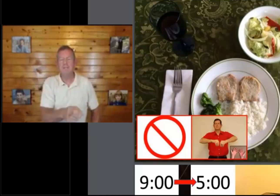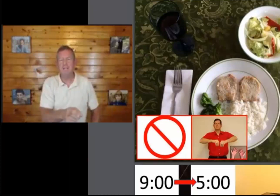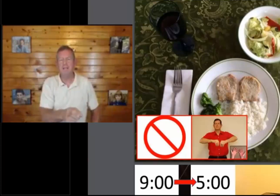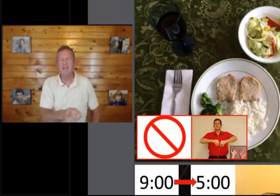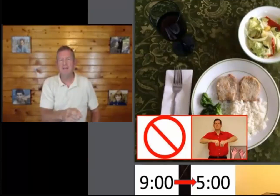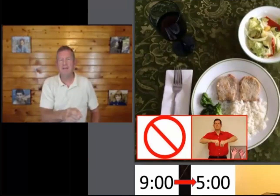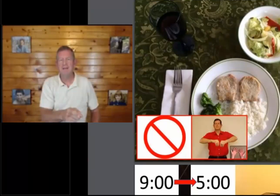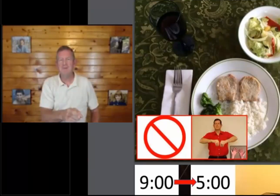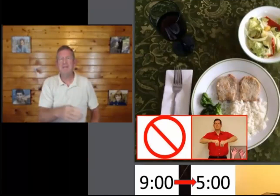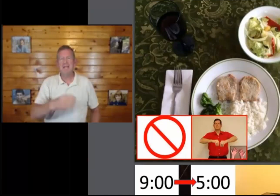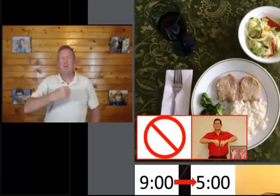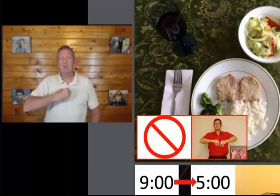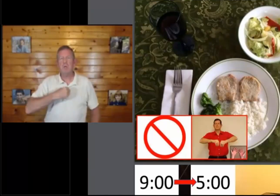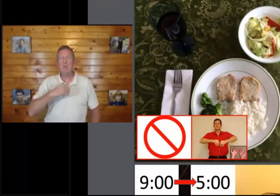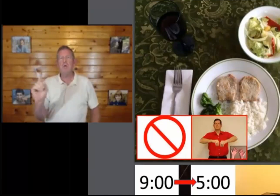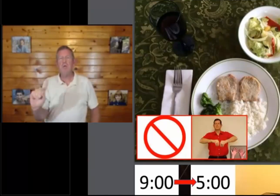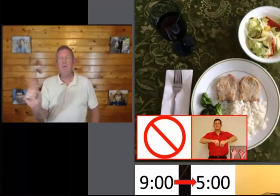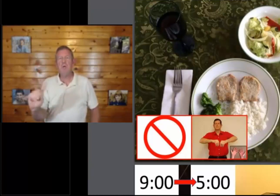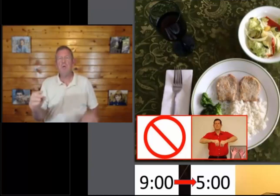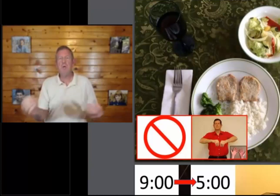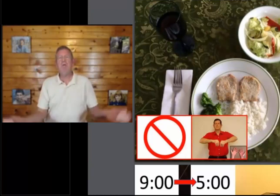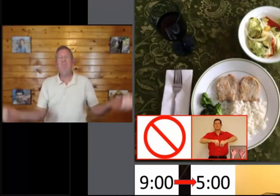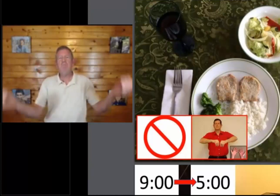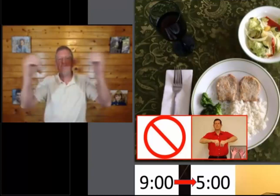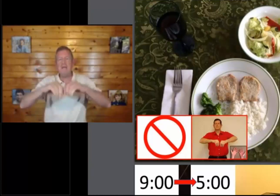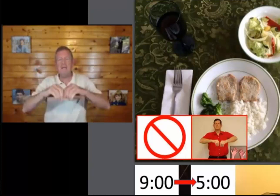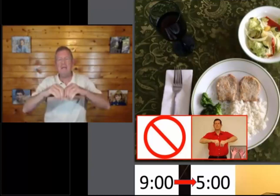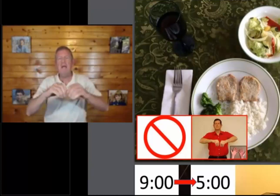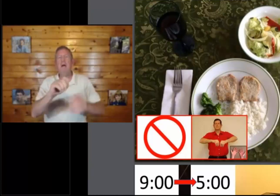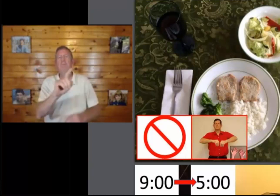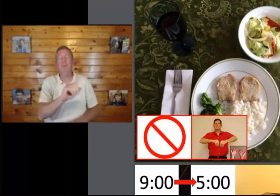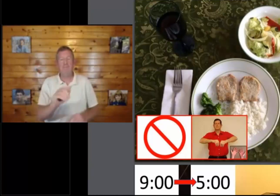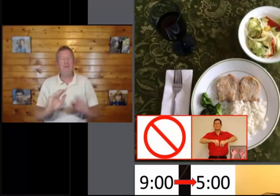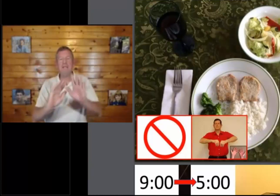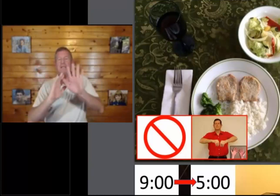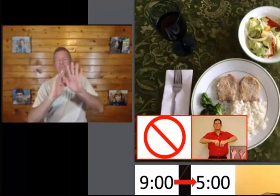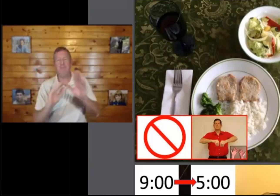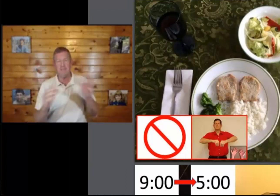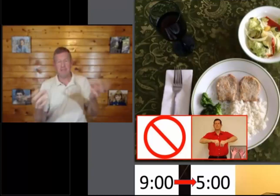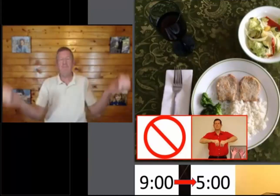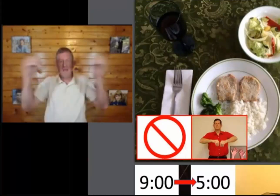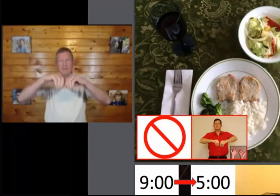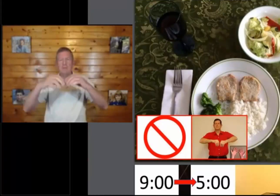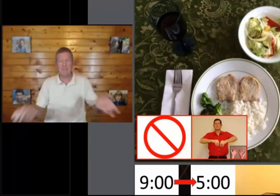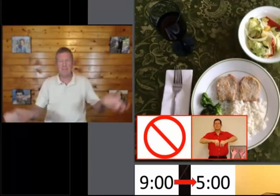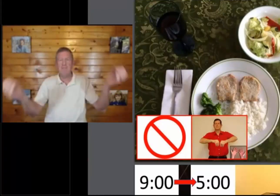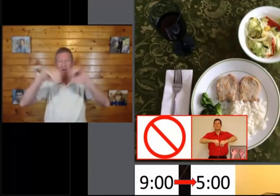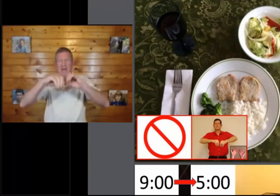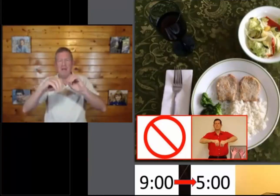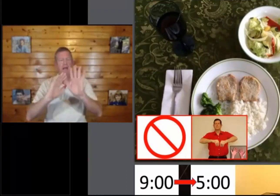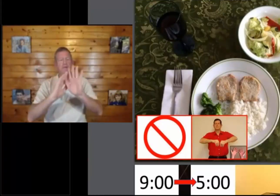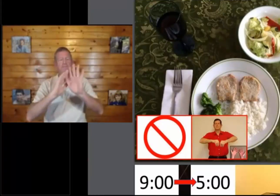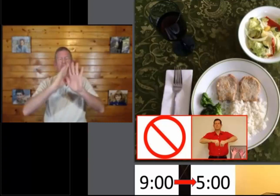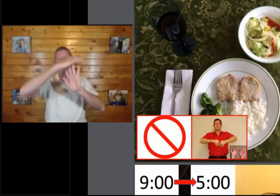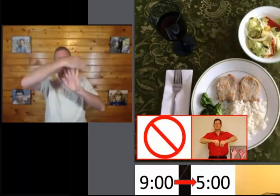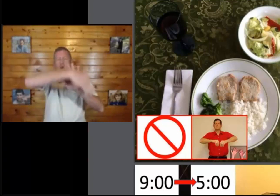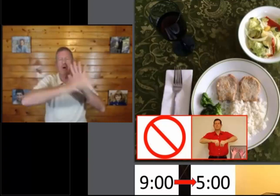Le dîner. Oui, je ne fais, ça vient de faire, n'est-ce pas? C'est